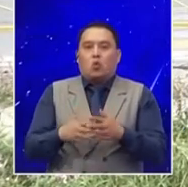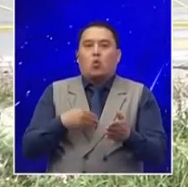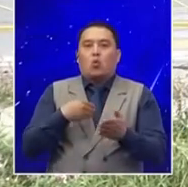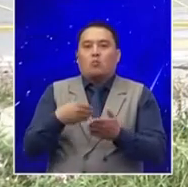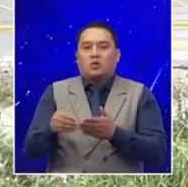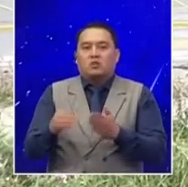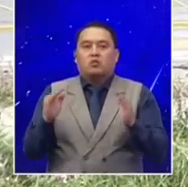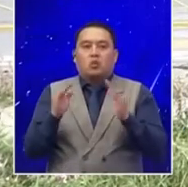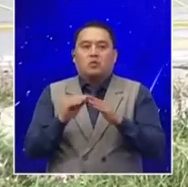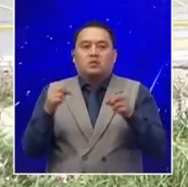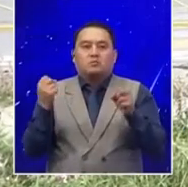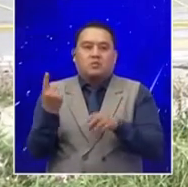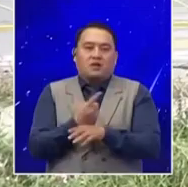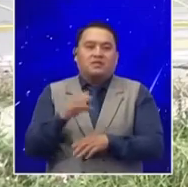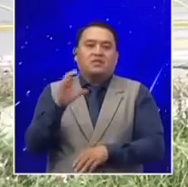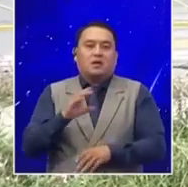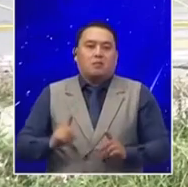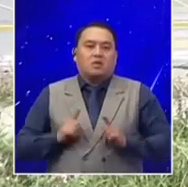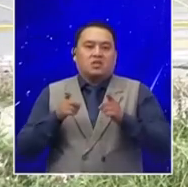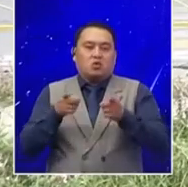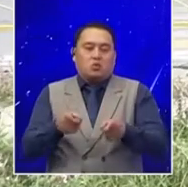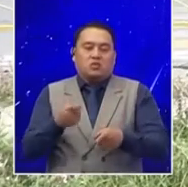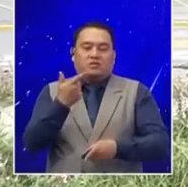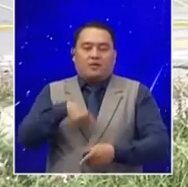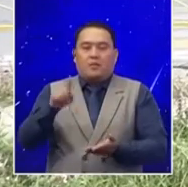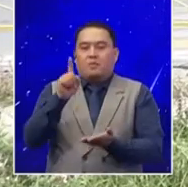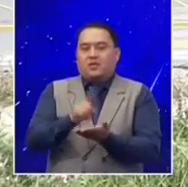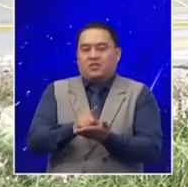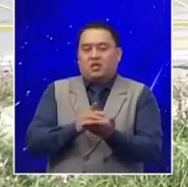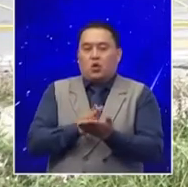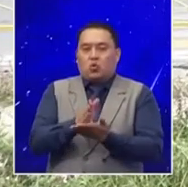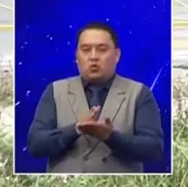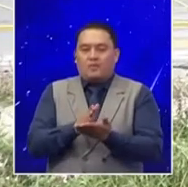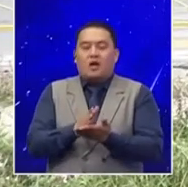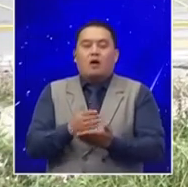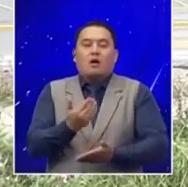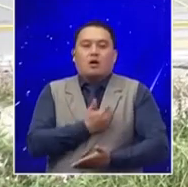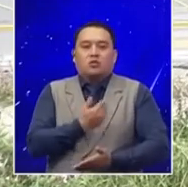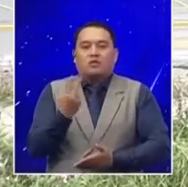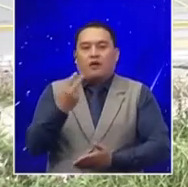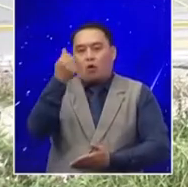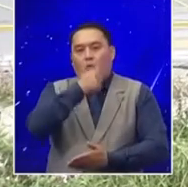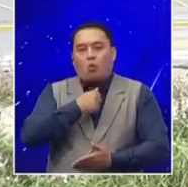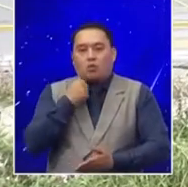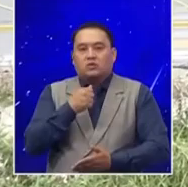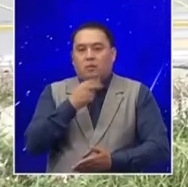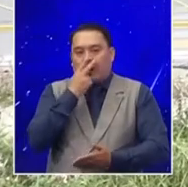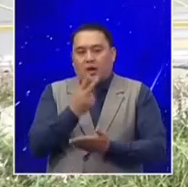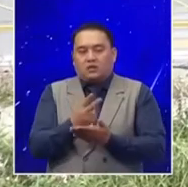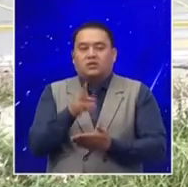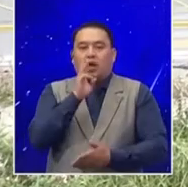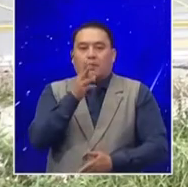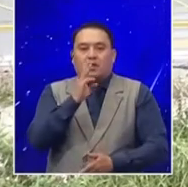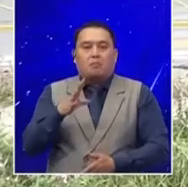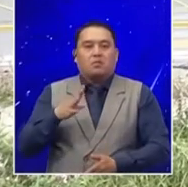предоставлено жилье, и с 1 сентября они приступили к своим обязанностям. Хочется отметить, еще 2 года назад минимальный показатель по